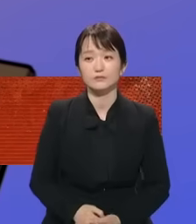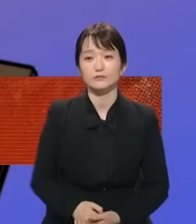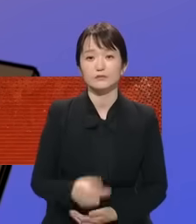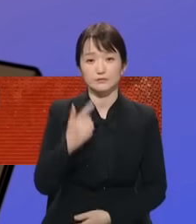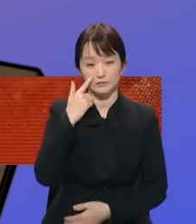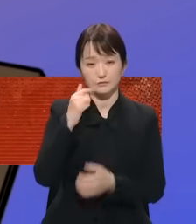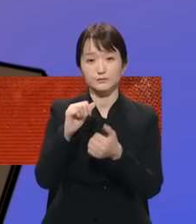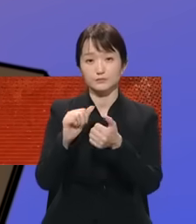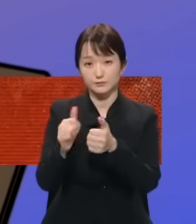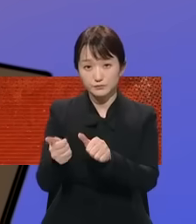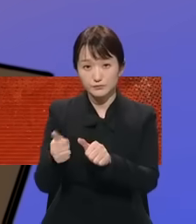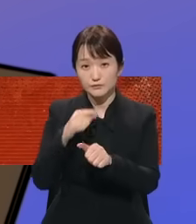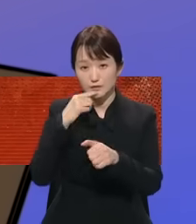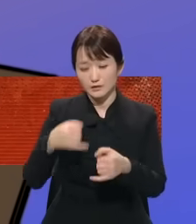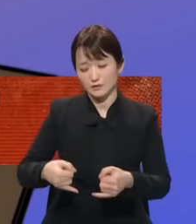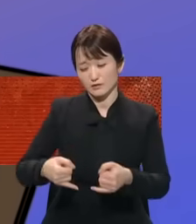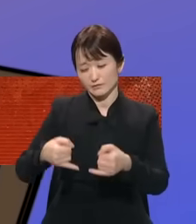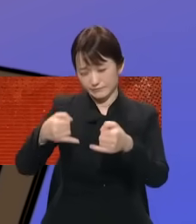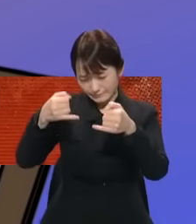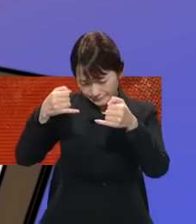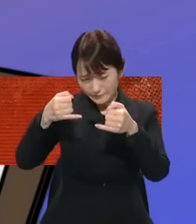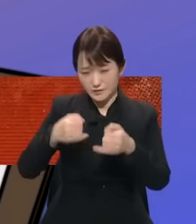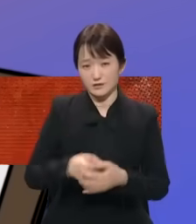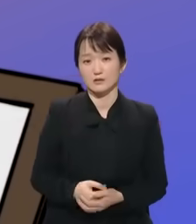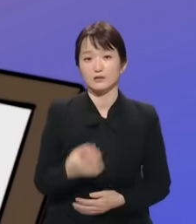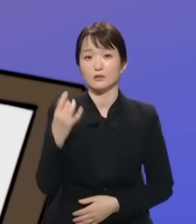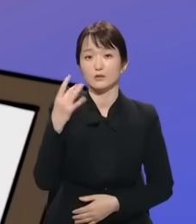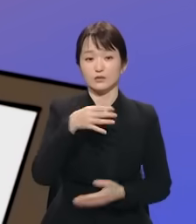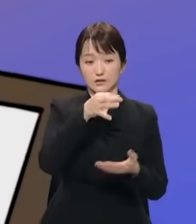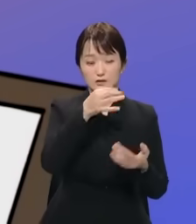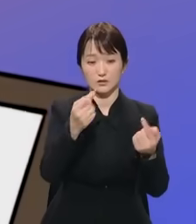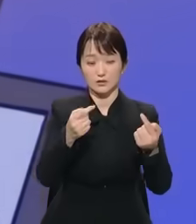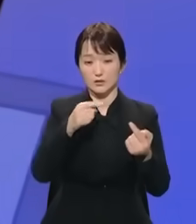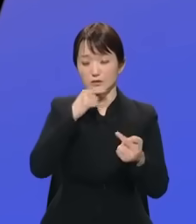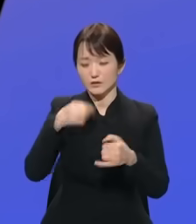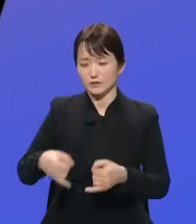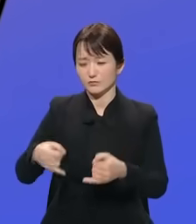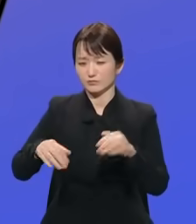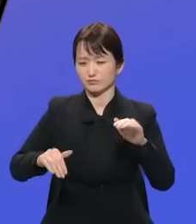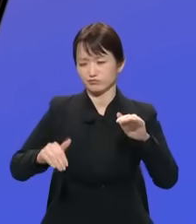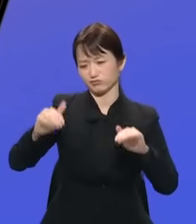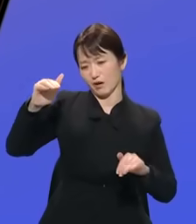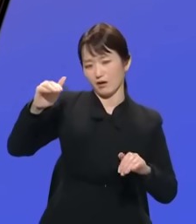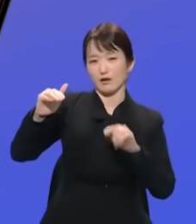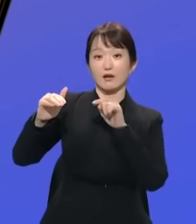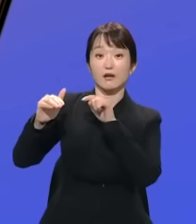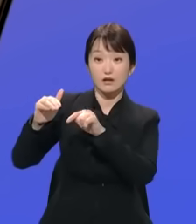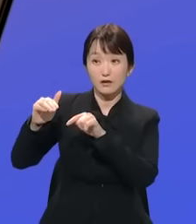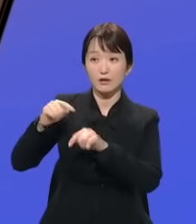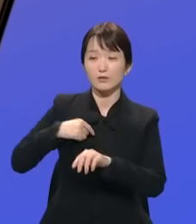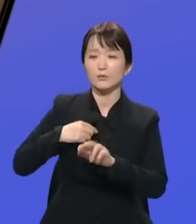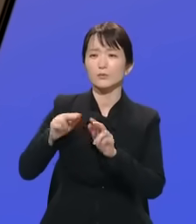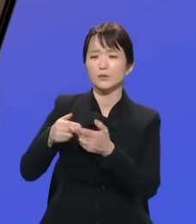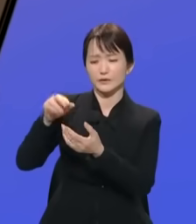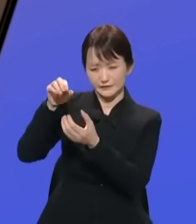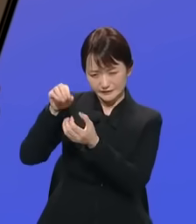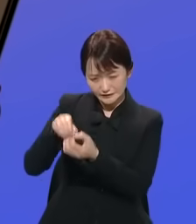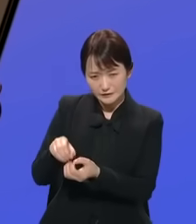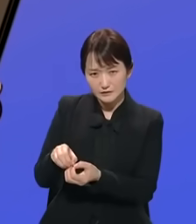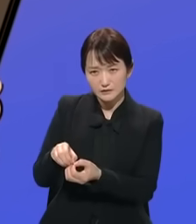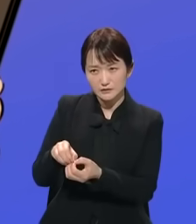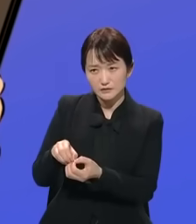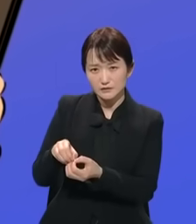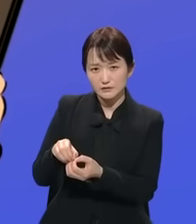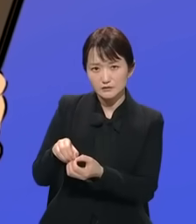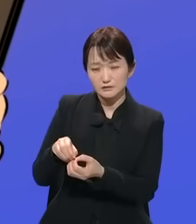돌아가신 아버님이 빚이 상당히 많이 있었던 겁니다. 원래 재산보다 빚이 많았고 그 빚을 고스란히 본인이 상속을 받았기 때문에